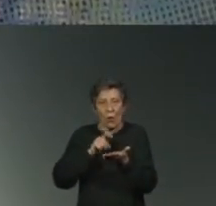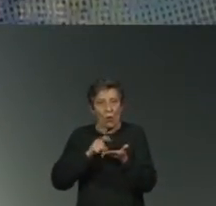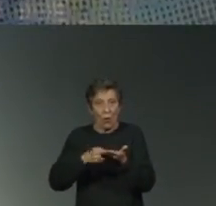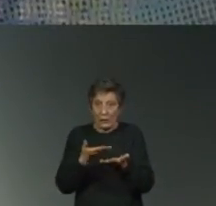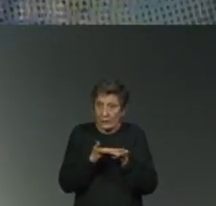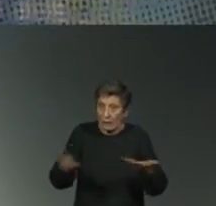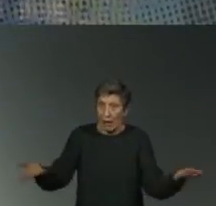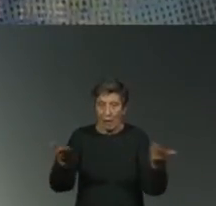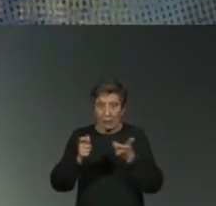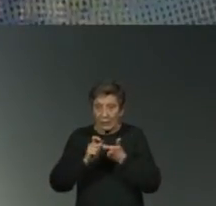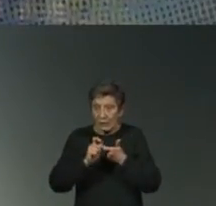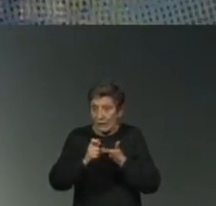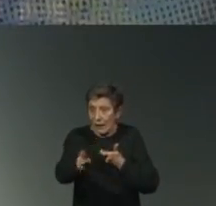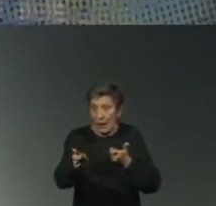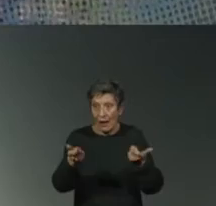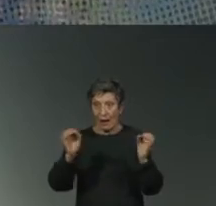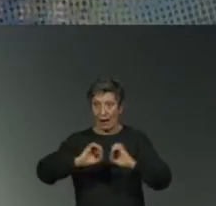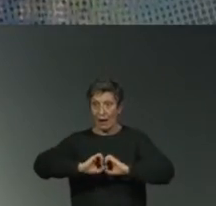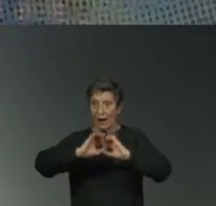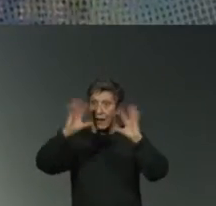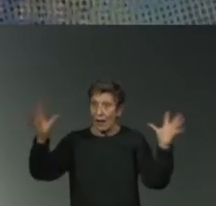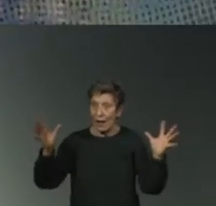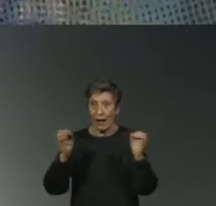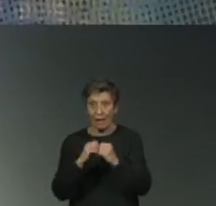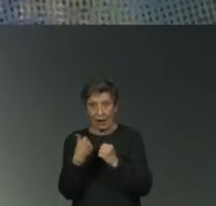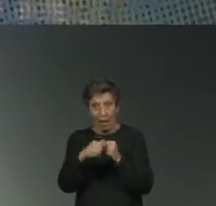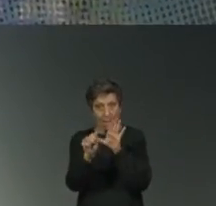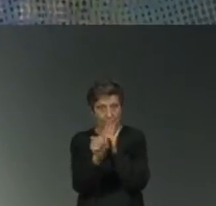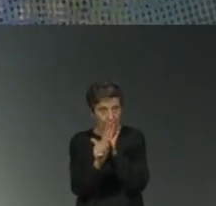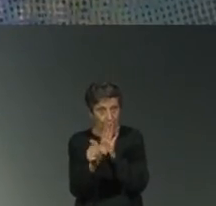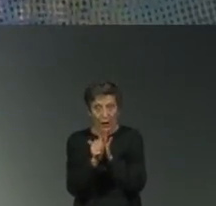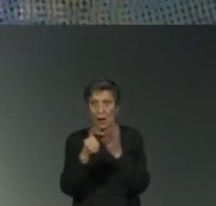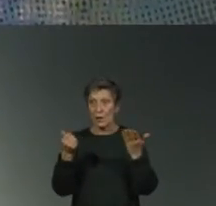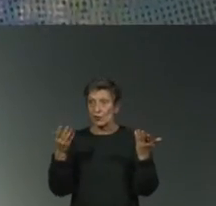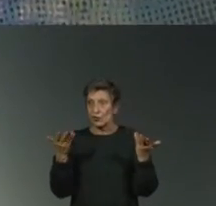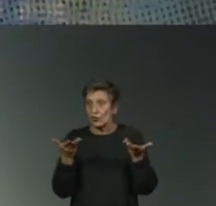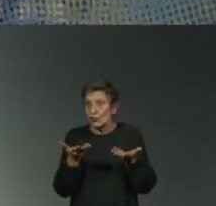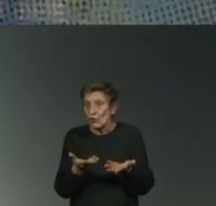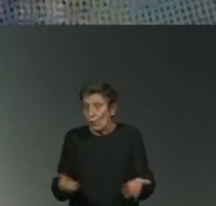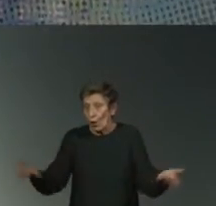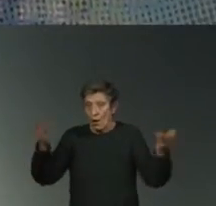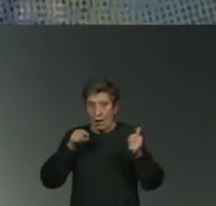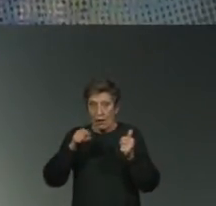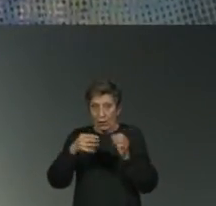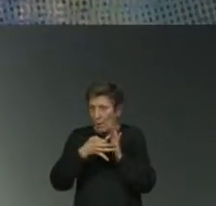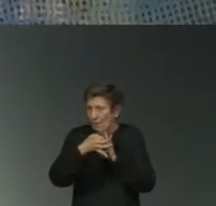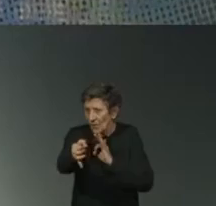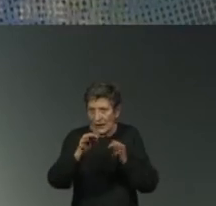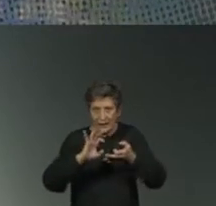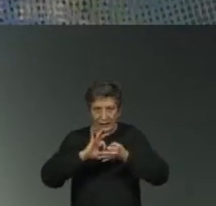simple, linéaire, limpide, avec un personnage voilà, qui conduirait toute l'histoire.